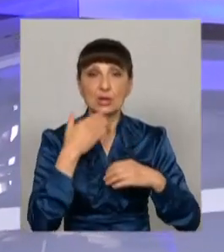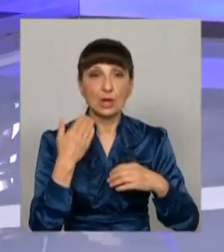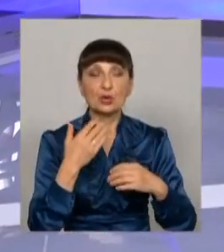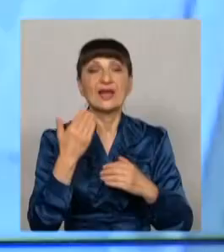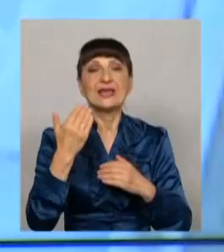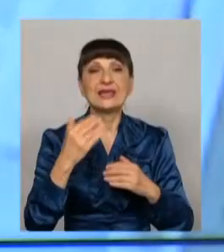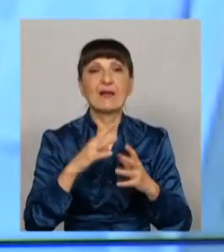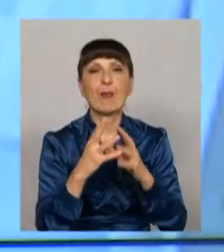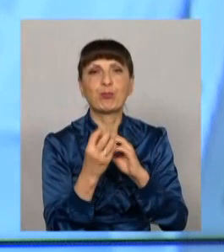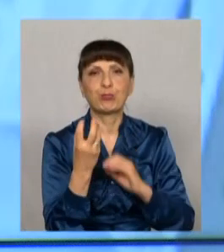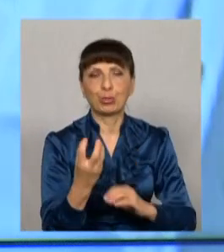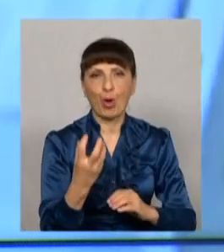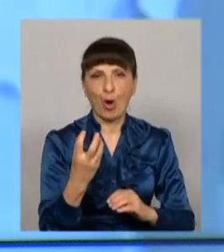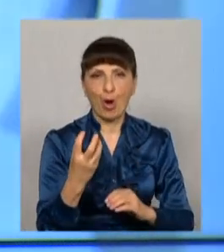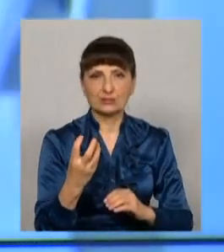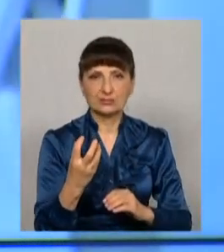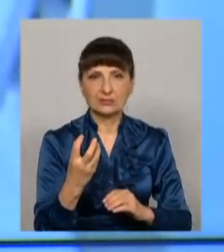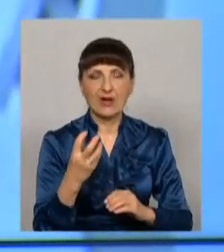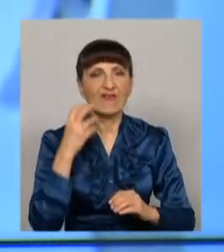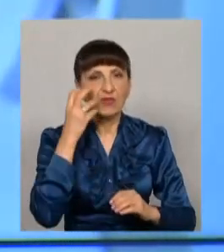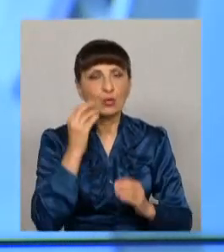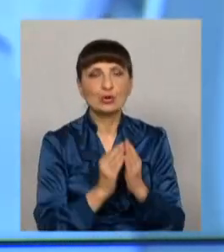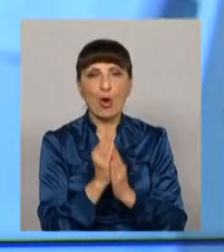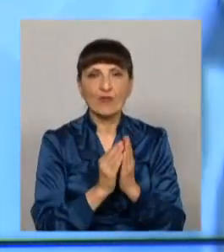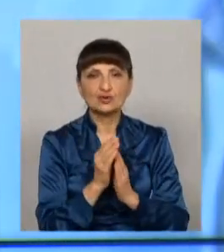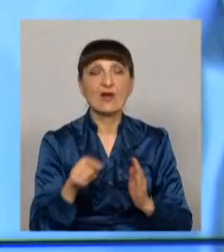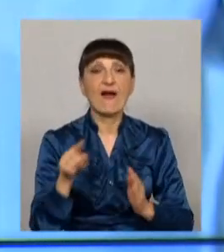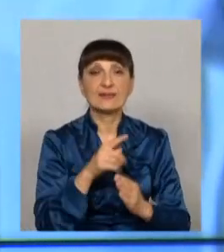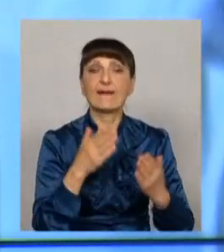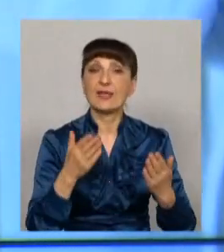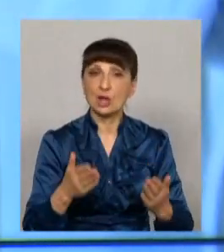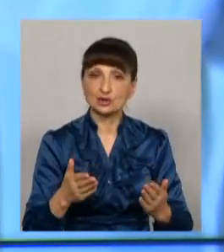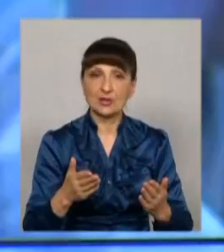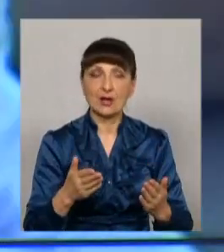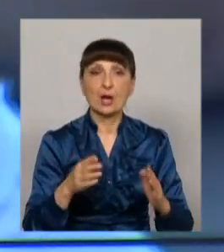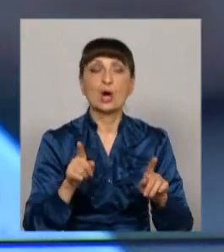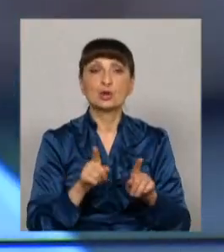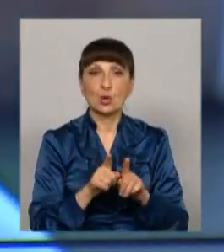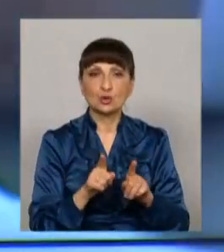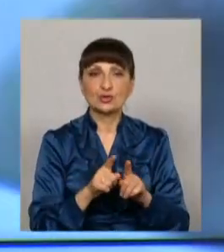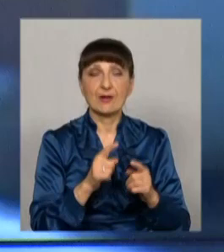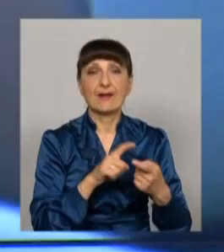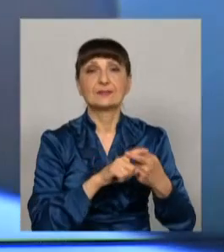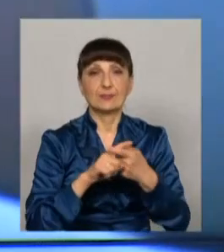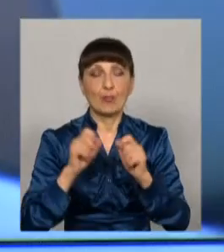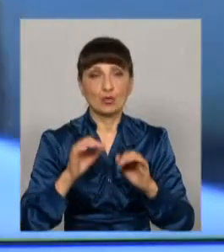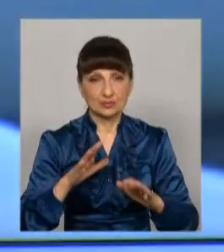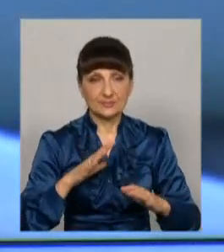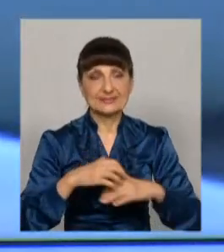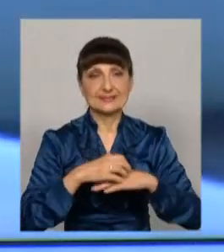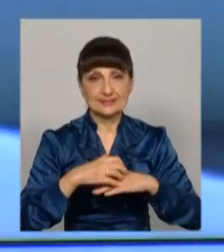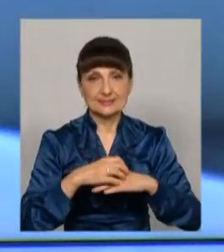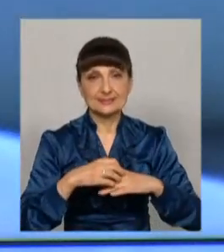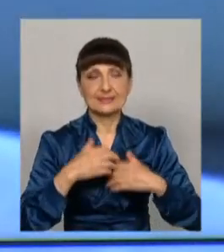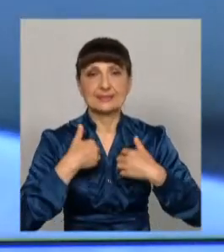их плод. Плод, эти фрукты и овощи, они, конечно, тоже провоцируют, но причиной